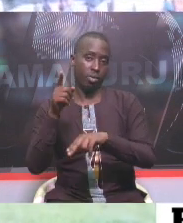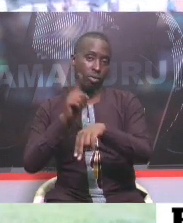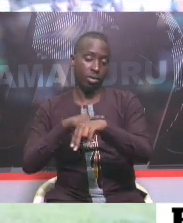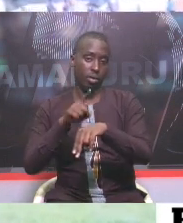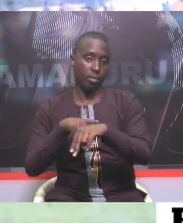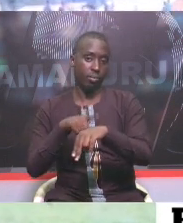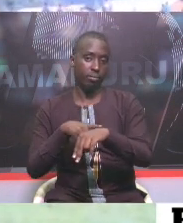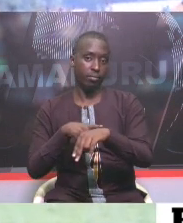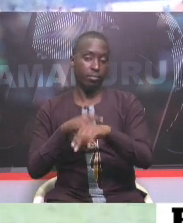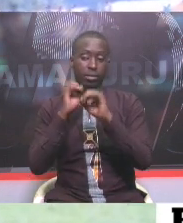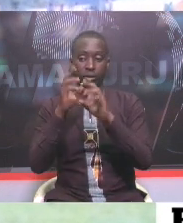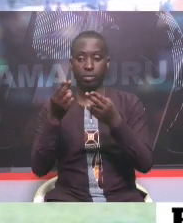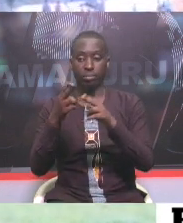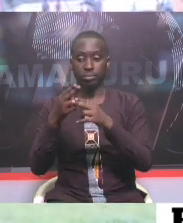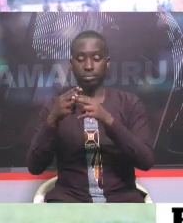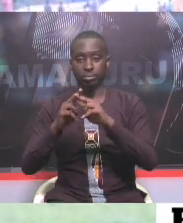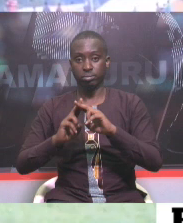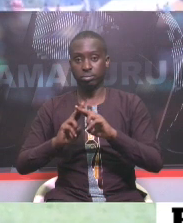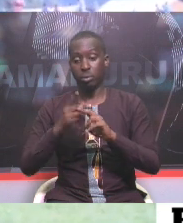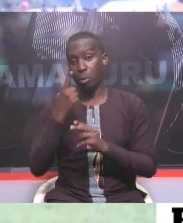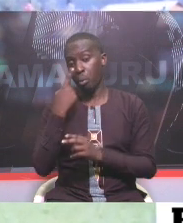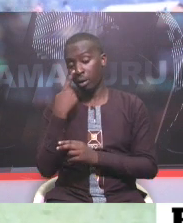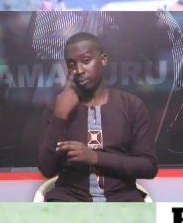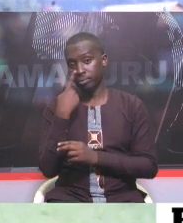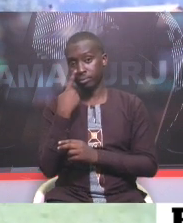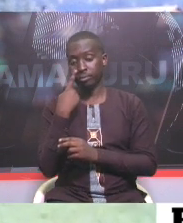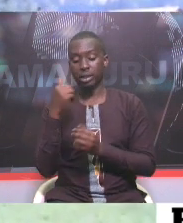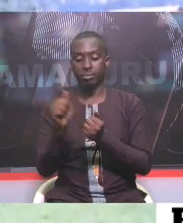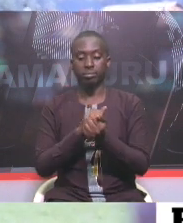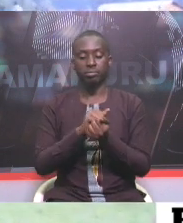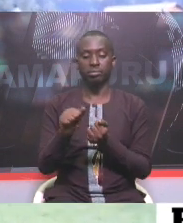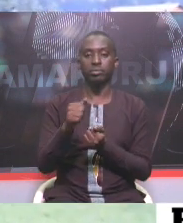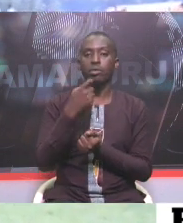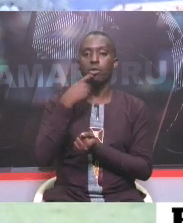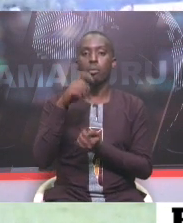rero iyo uhawe inguzanyo bigaragara ko ibipfuye uba